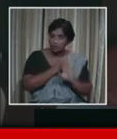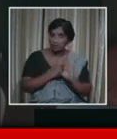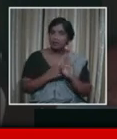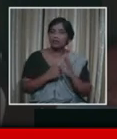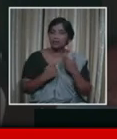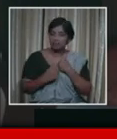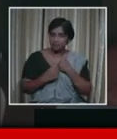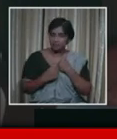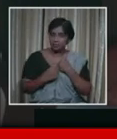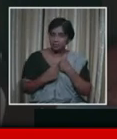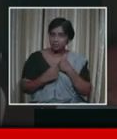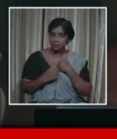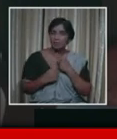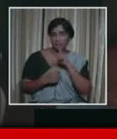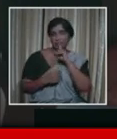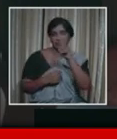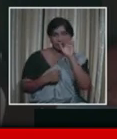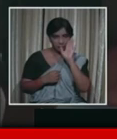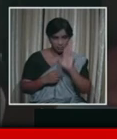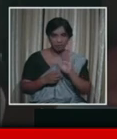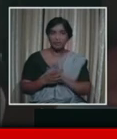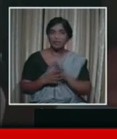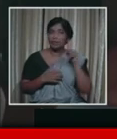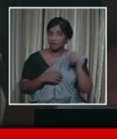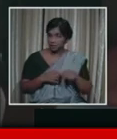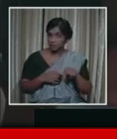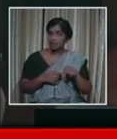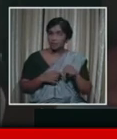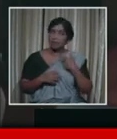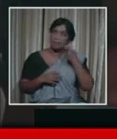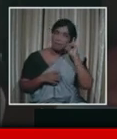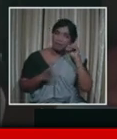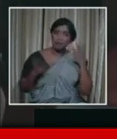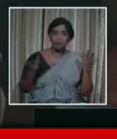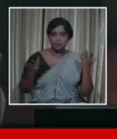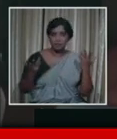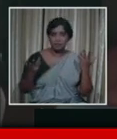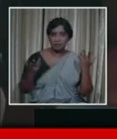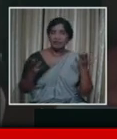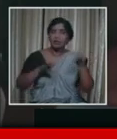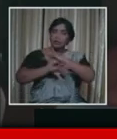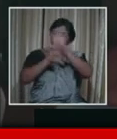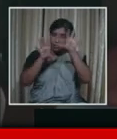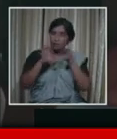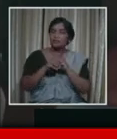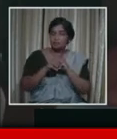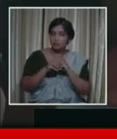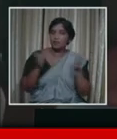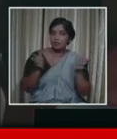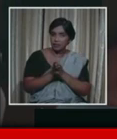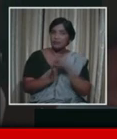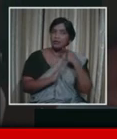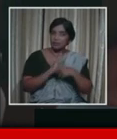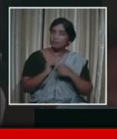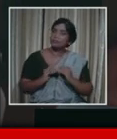මම කියන්නට ඕන පමා වෙලා හරි සියලු දෙනා එකතු වෙලා මේ රට ගොඩ